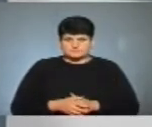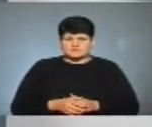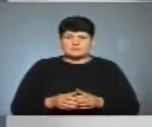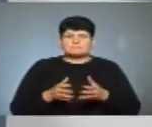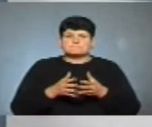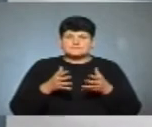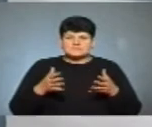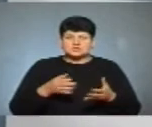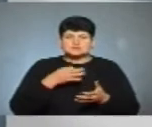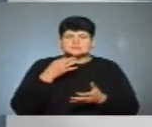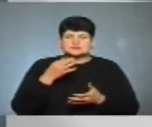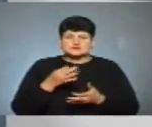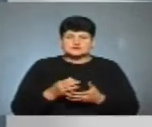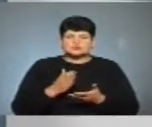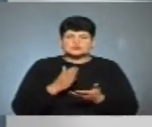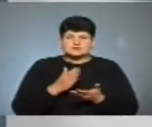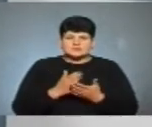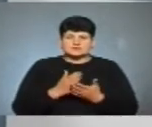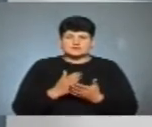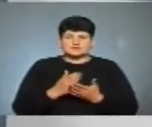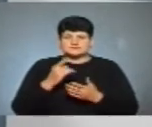Більш, скажімо так, є динаміка